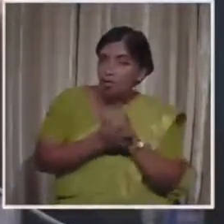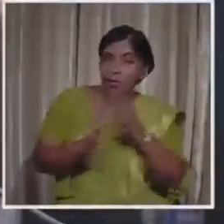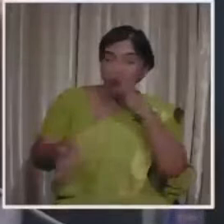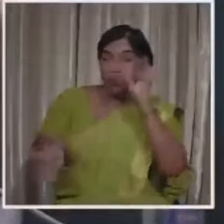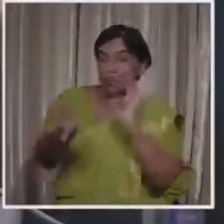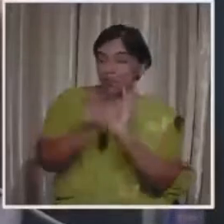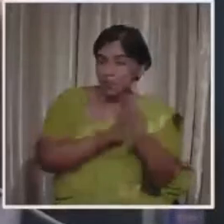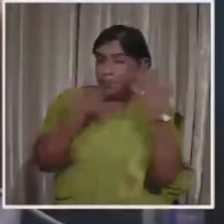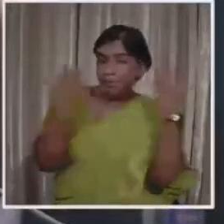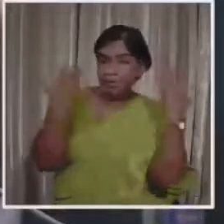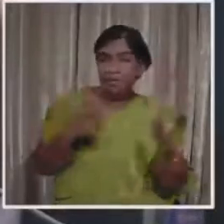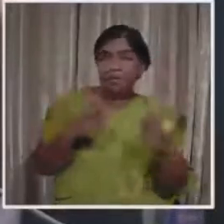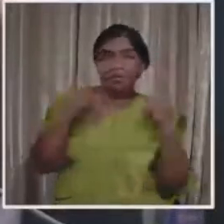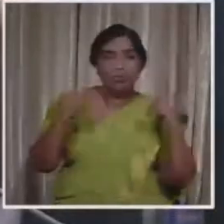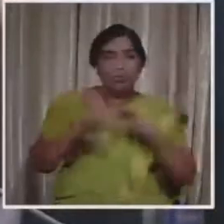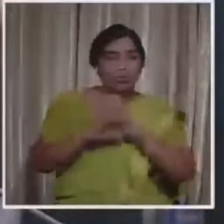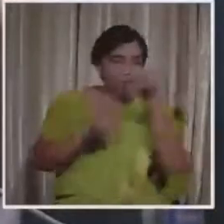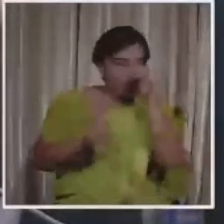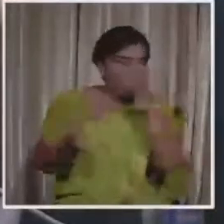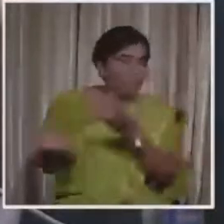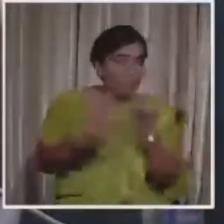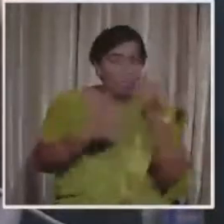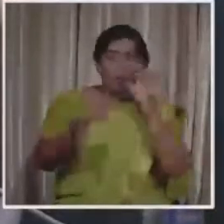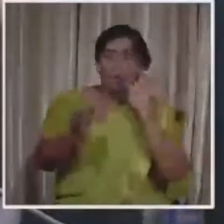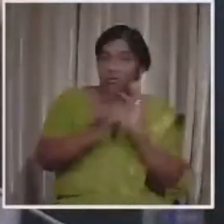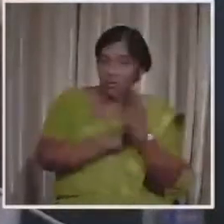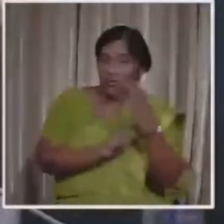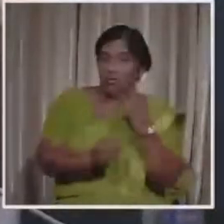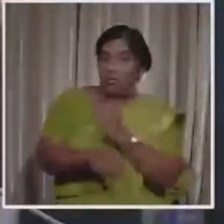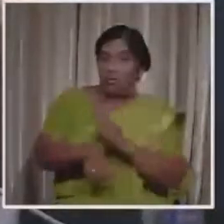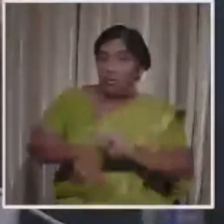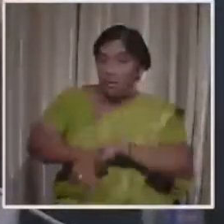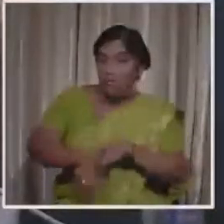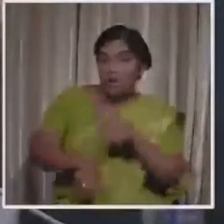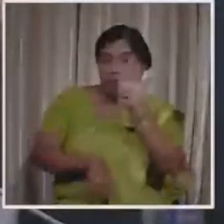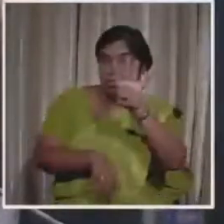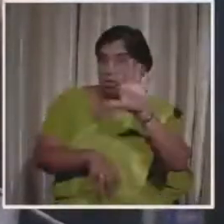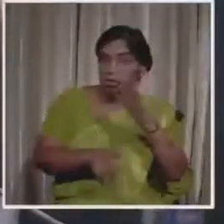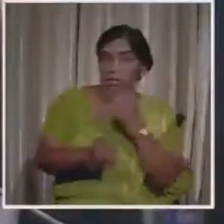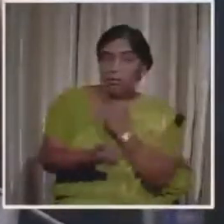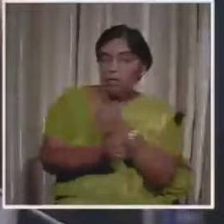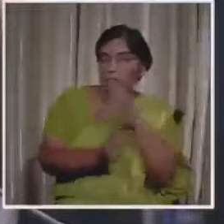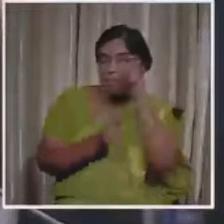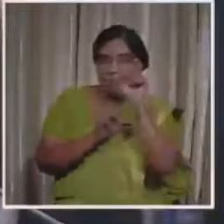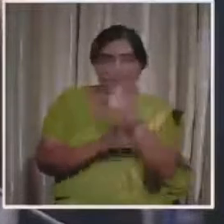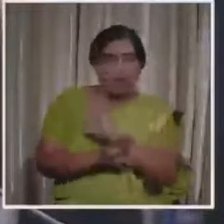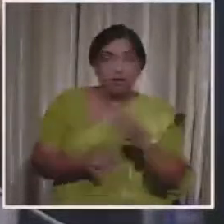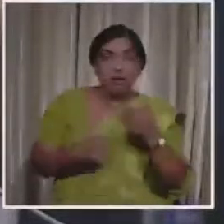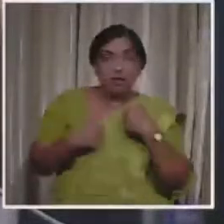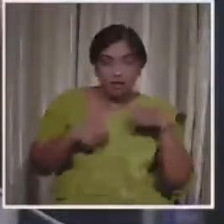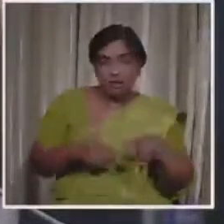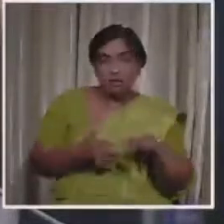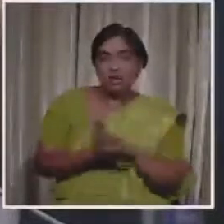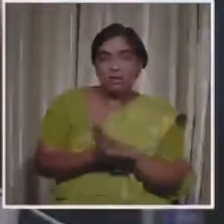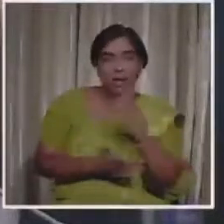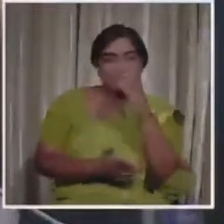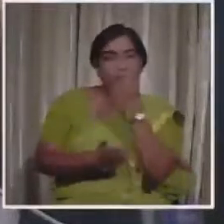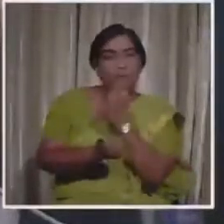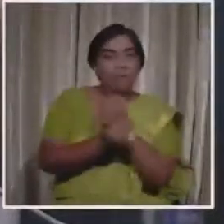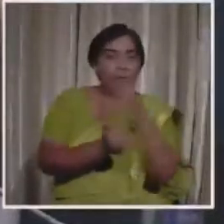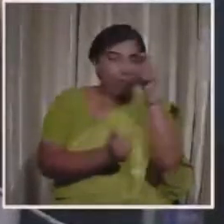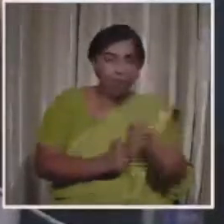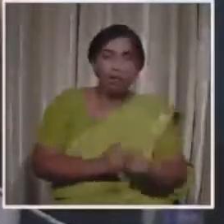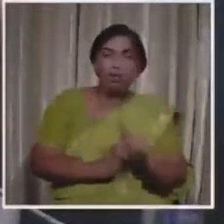තියලා ගෙදර තිබ්බ බඩු ටික හොරා කාලා ගිනි තියනකම් විනාඩි 45ක් ගිනි ටික අඩුම ගානේ මං අද සතුටු වෙනා එක පොලිස් නිලධාරියෙක් හරි